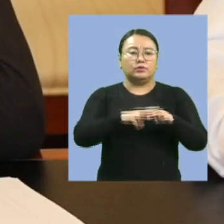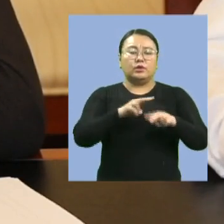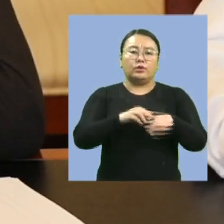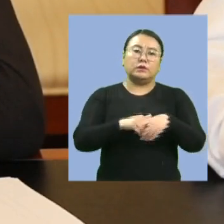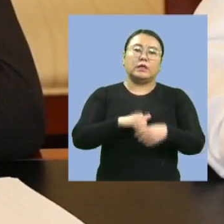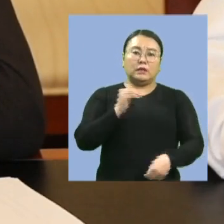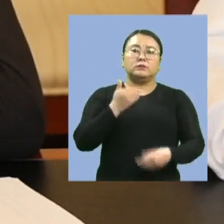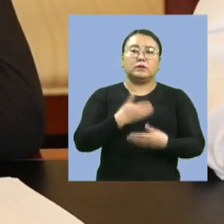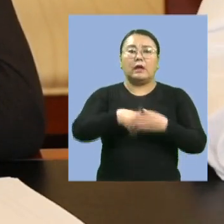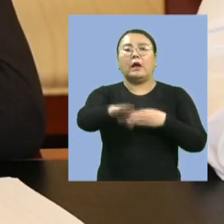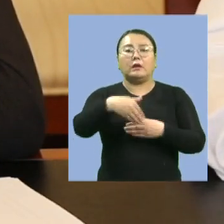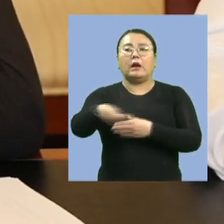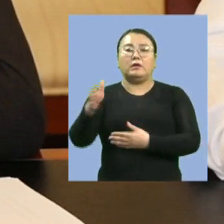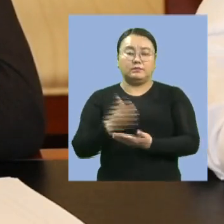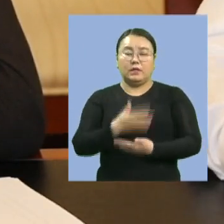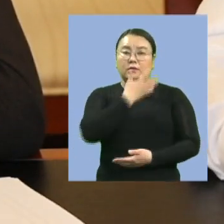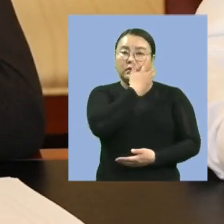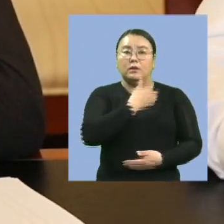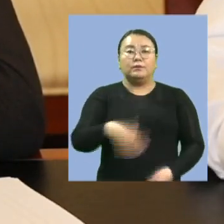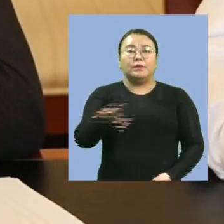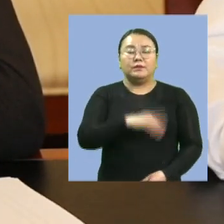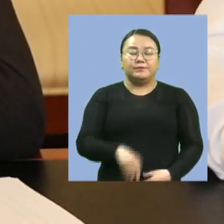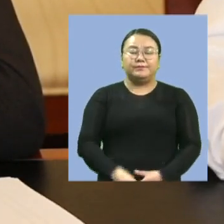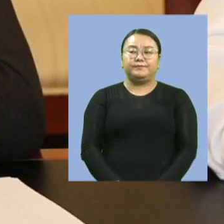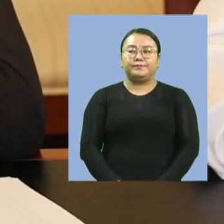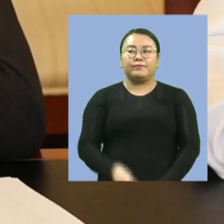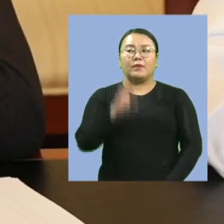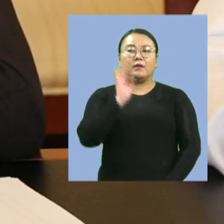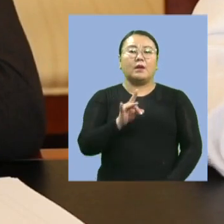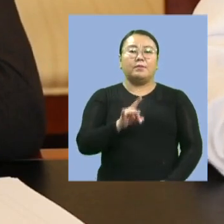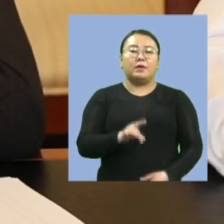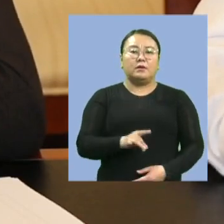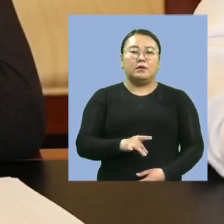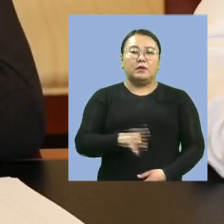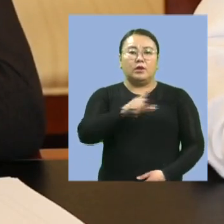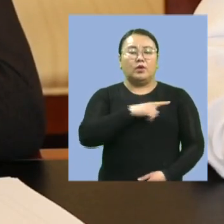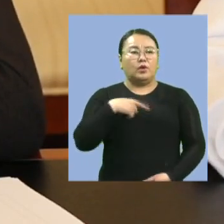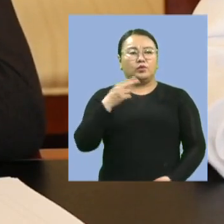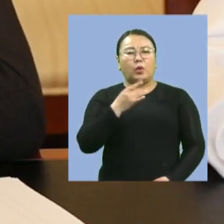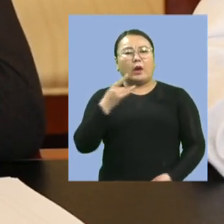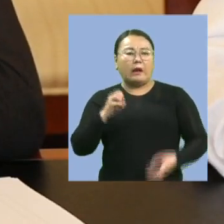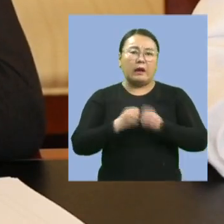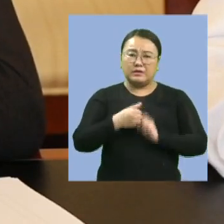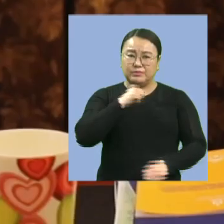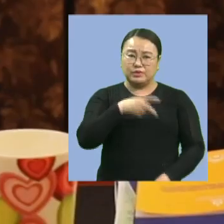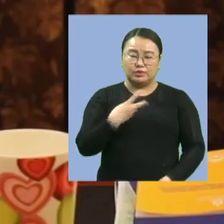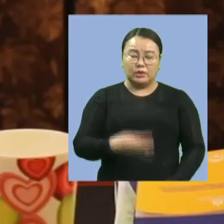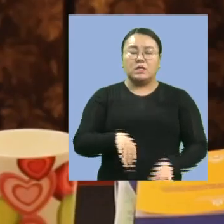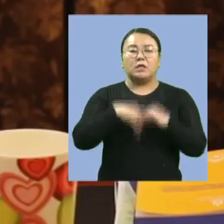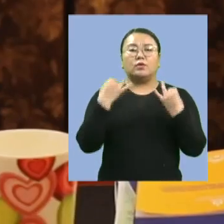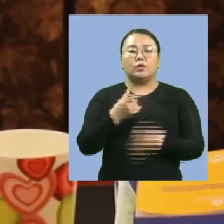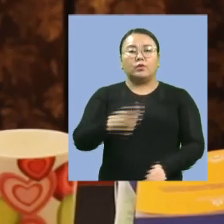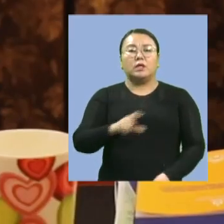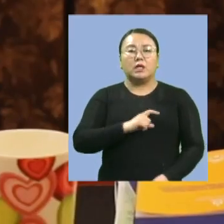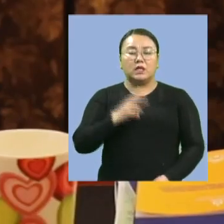байна. Тэгэхээр энэ нь бол яаж ийм нөхөлд бидэрт ямар дур зургийг үзүүлж байгаа дур зургийн асуудал байгаа юм биш үстэ гэдэг асуудал байна. Улсын